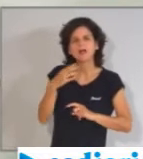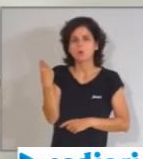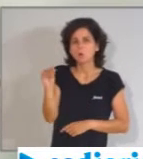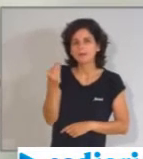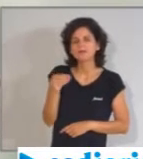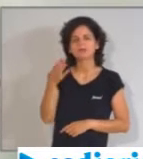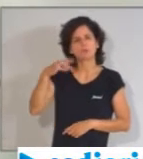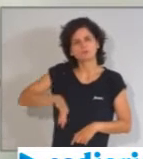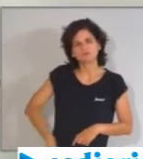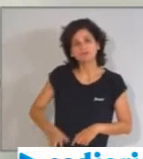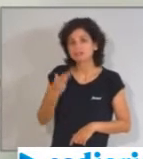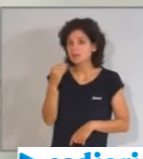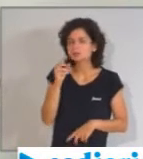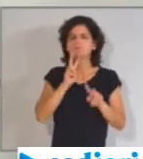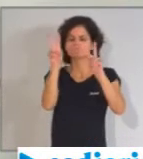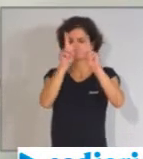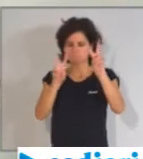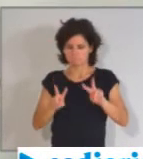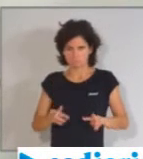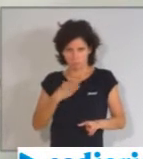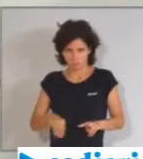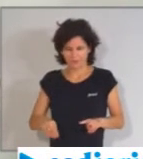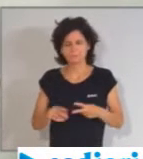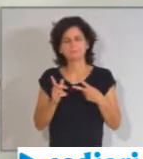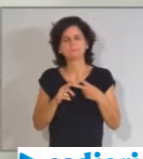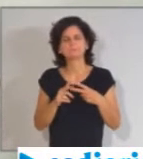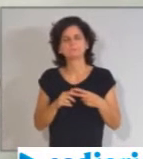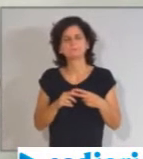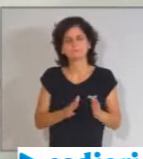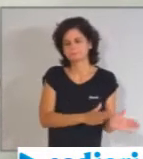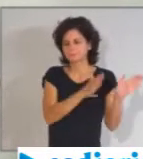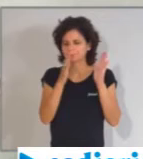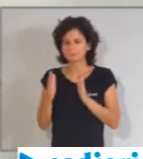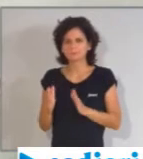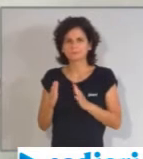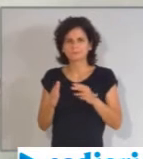i professionals de la joventut. L'eix segon,